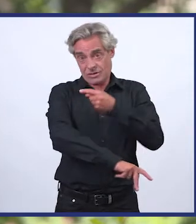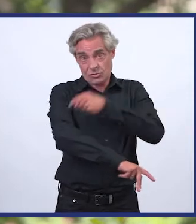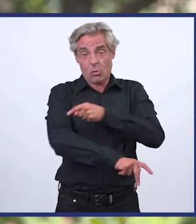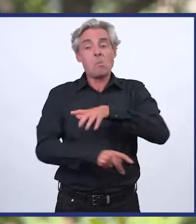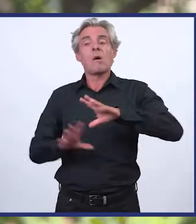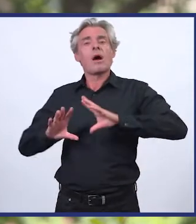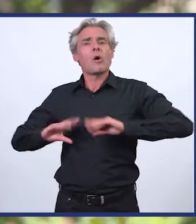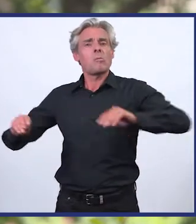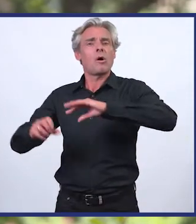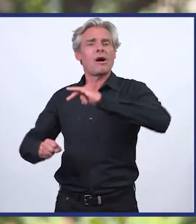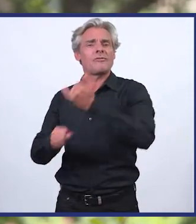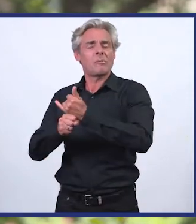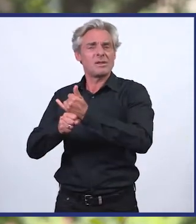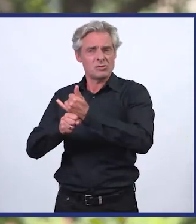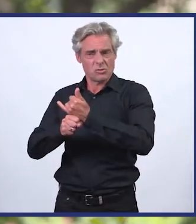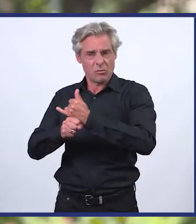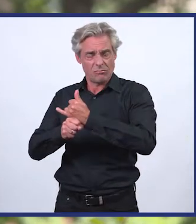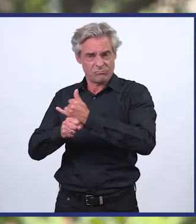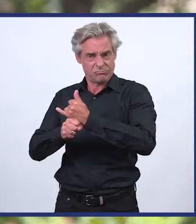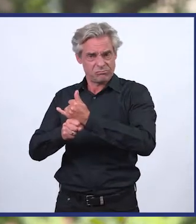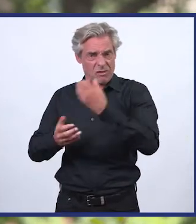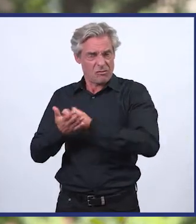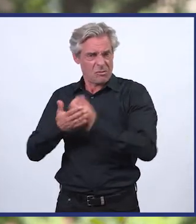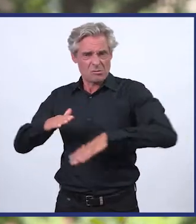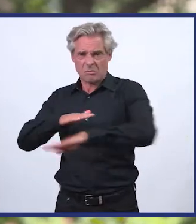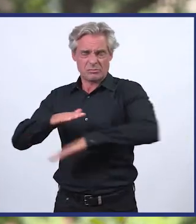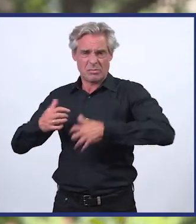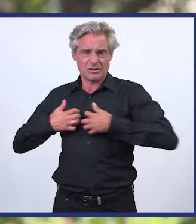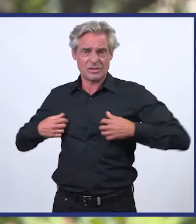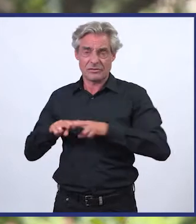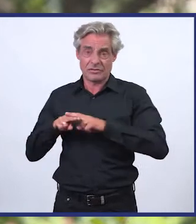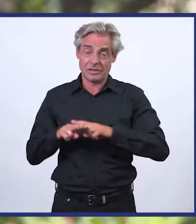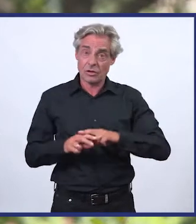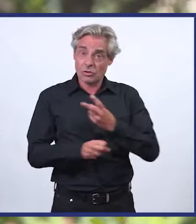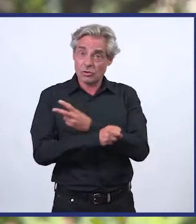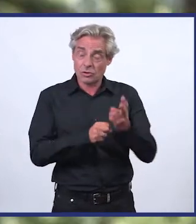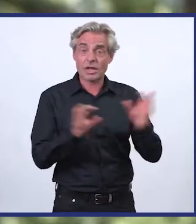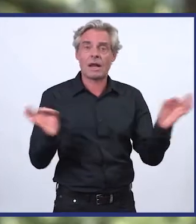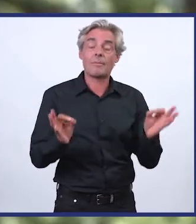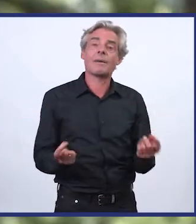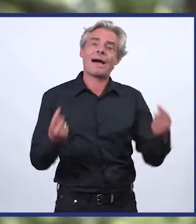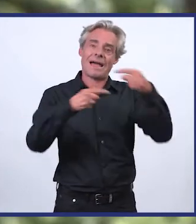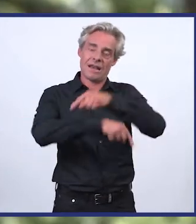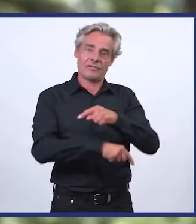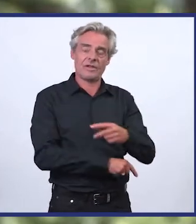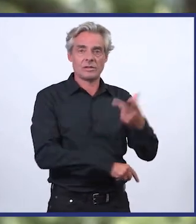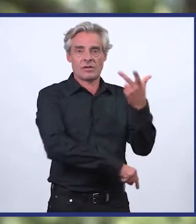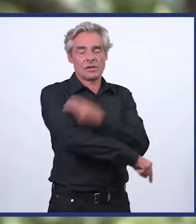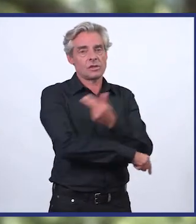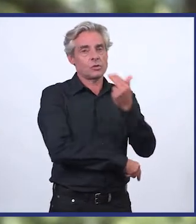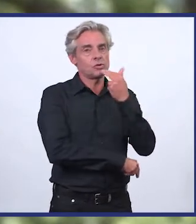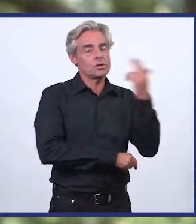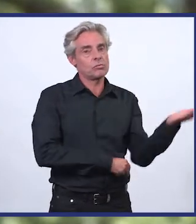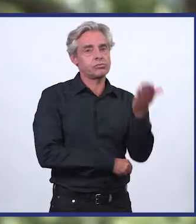dire haut et fort, contrairement à des informations qui n'ont aucun substratum, aucune base scientifique, n'est pas dangereuse et par contre elle